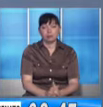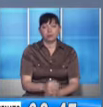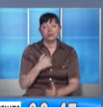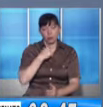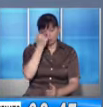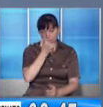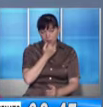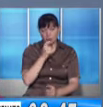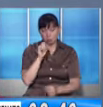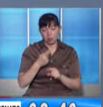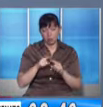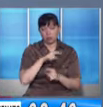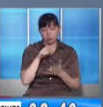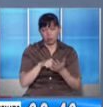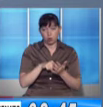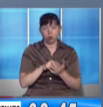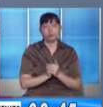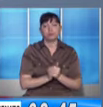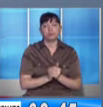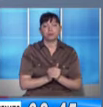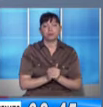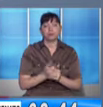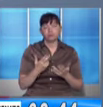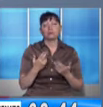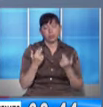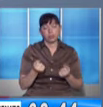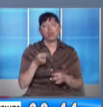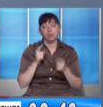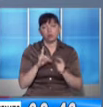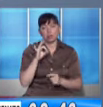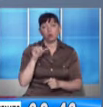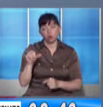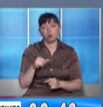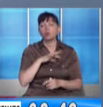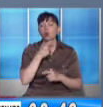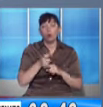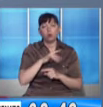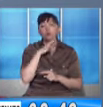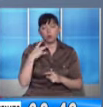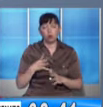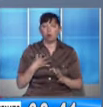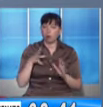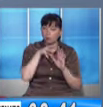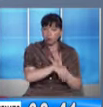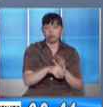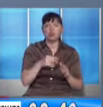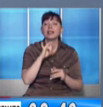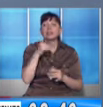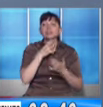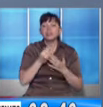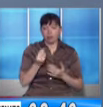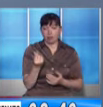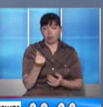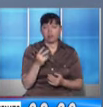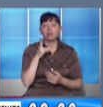Eu vă mulțumesc mult pentru această întrebare. Da, într-adevăr, Renato Usatăi a investit mult din banii proprii în